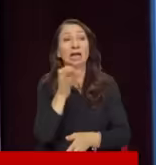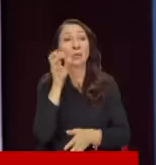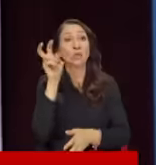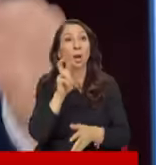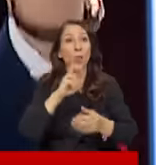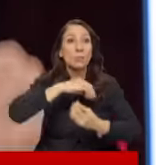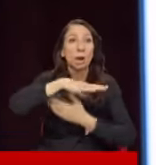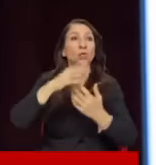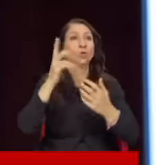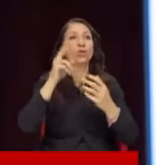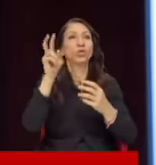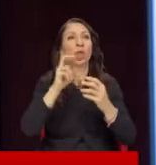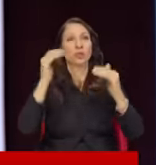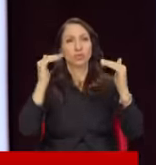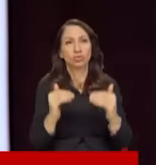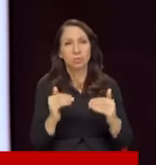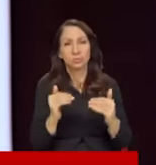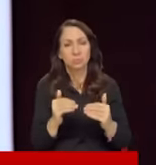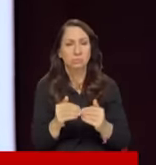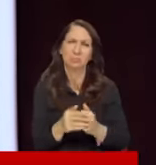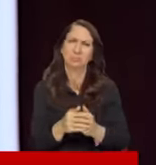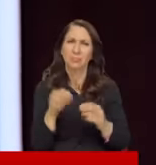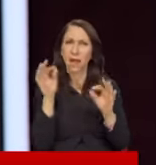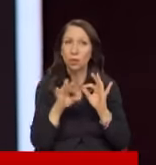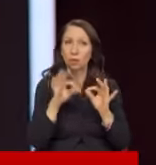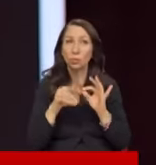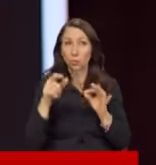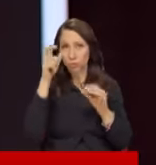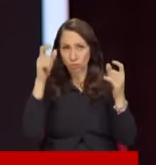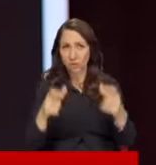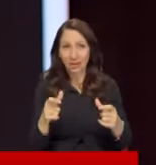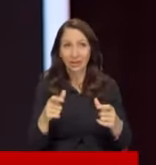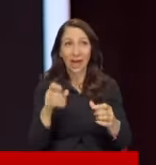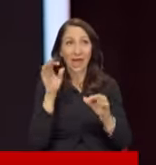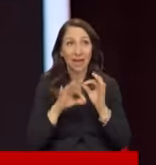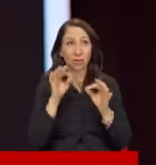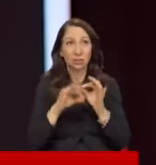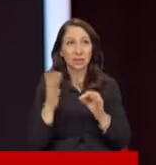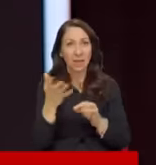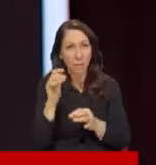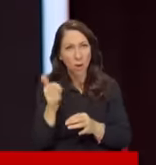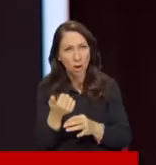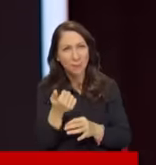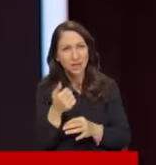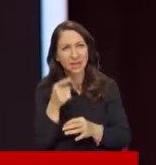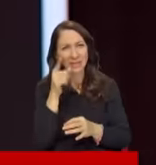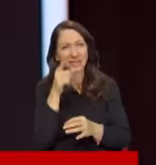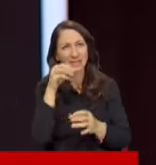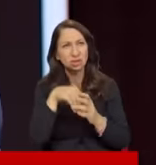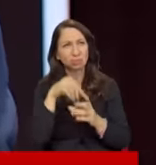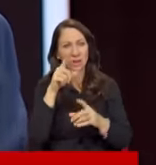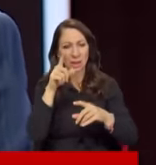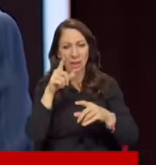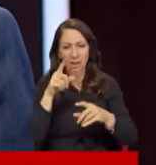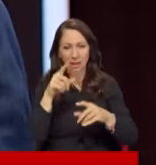bozdular neymiş dövizi frenle ya ekonominin Bu memleketin ekonomisinden daha mı önemli sizin için bir